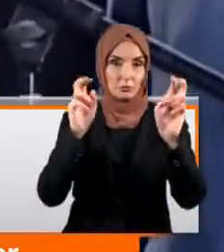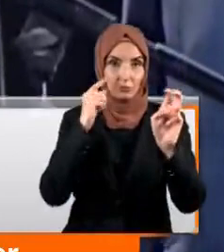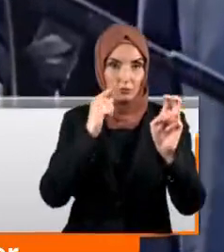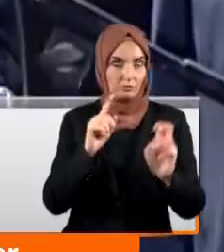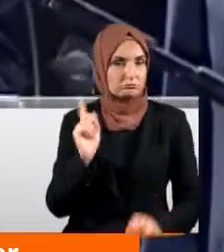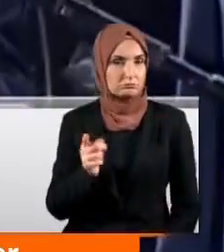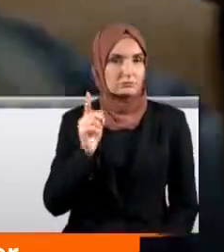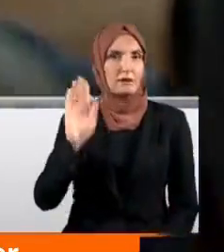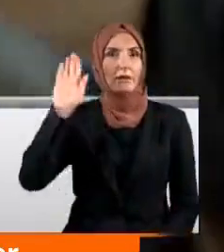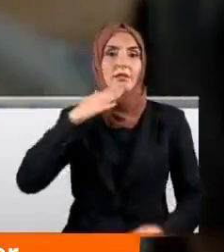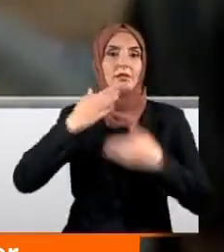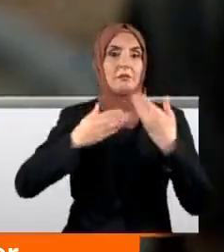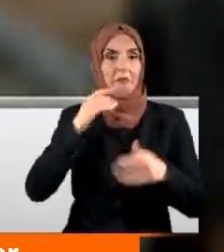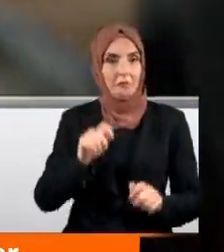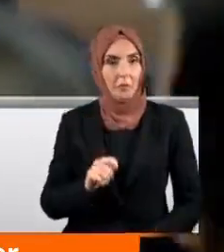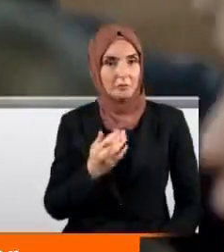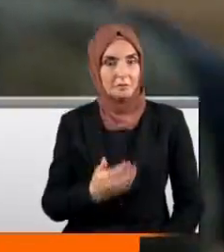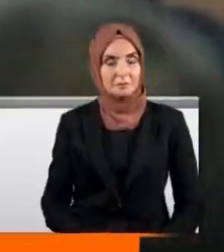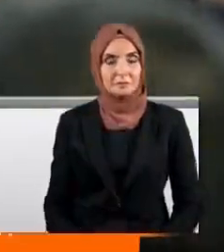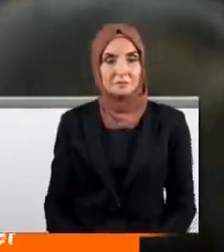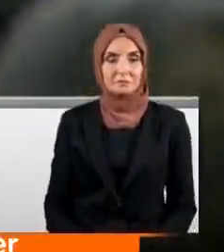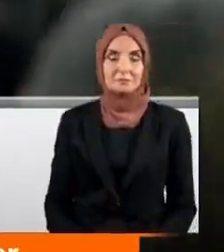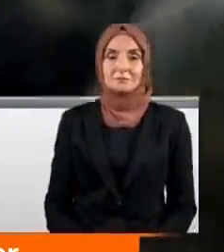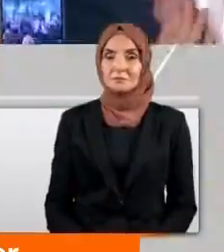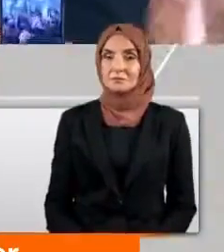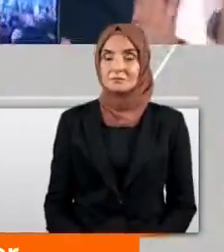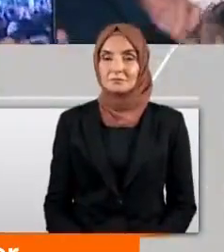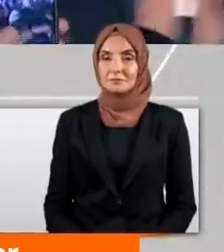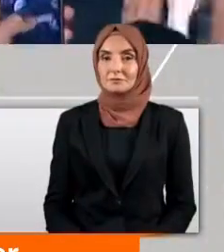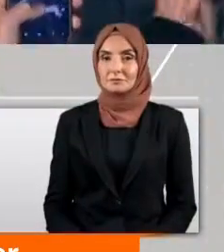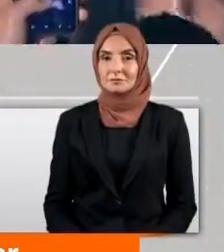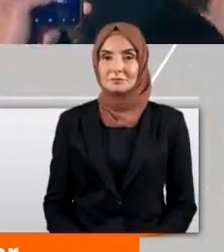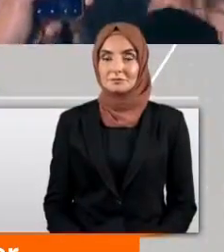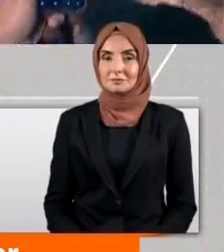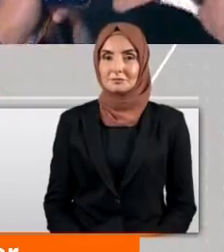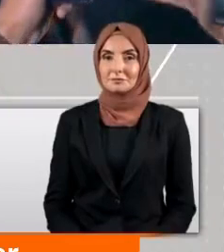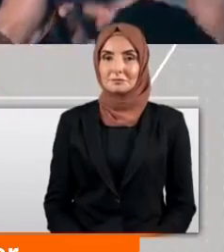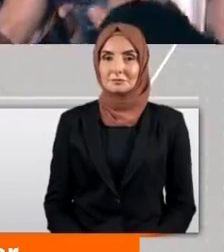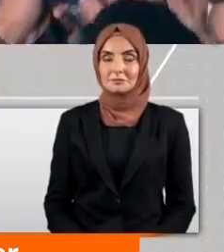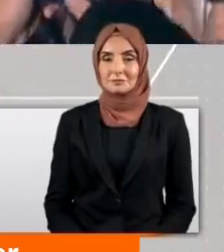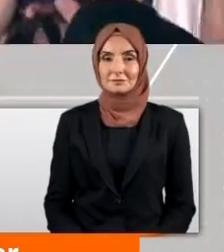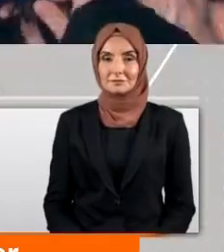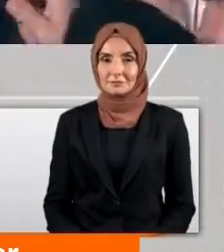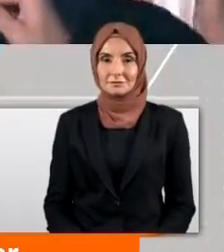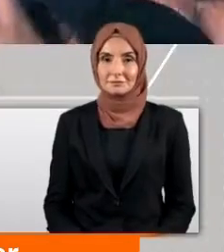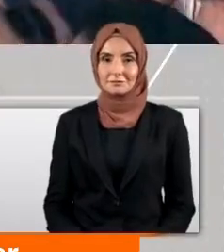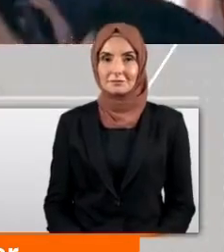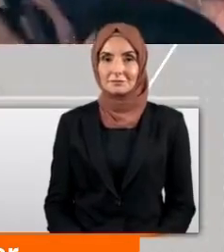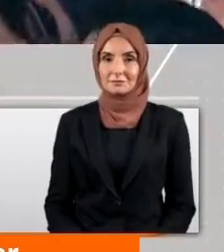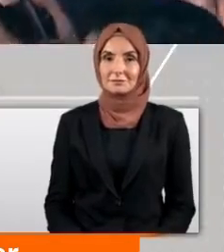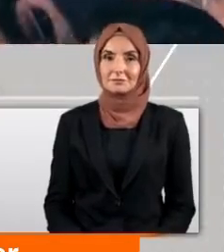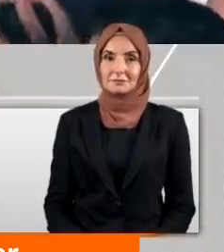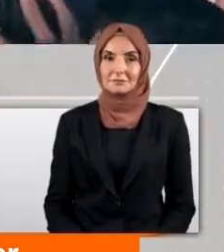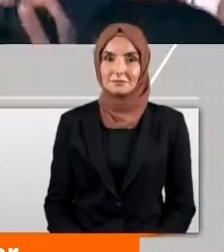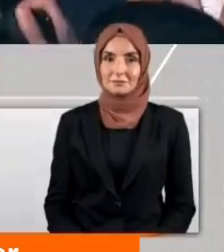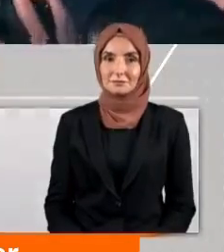bir itirafta bulundu. Kemal Kılıçdaroğlu evet, aday olmasın evet, dediler diyorsunuz. Evet. O dönemdeki bütün anketlerin tamamında hem